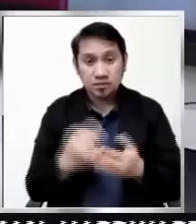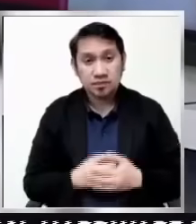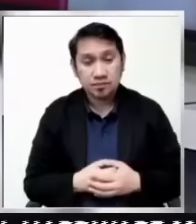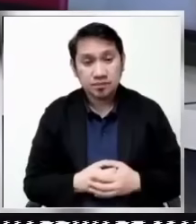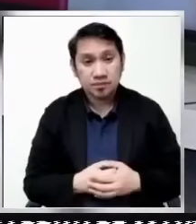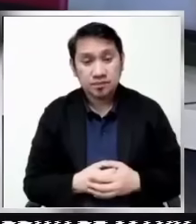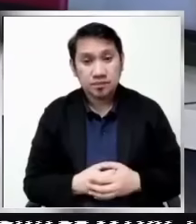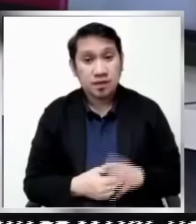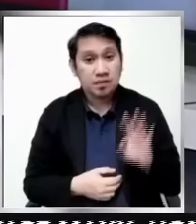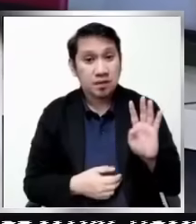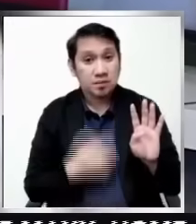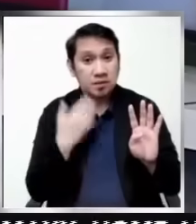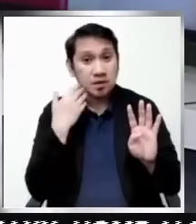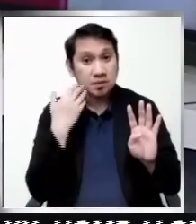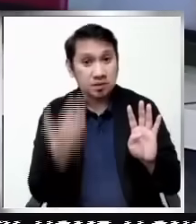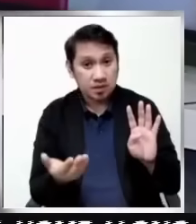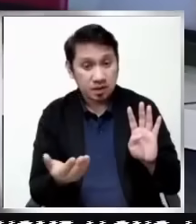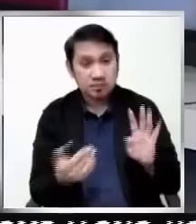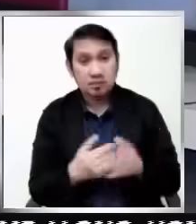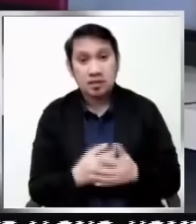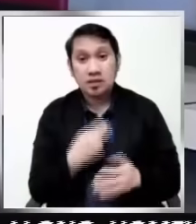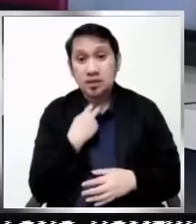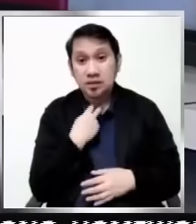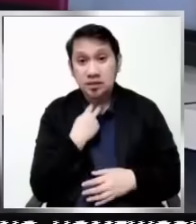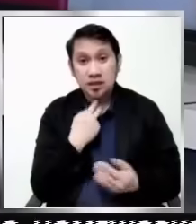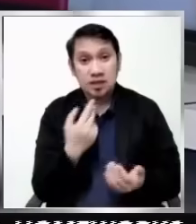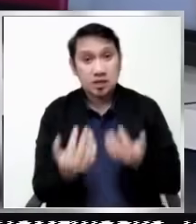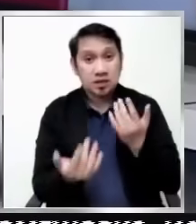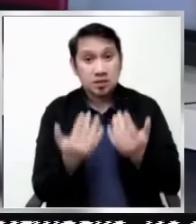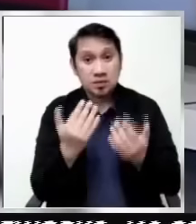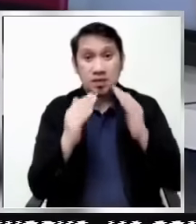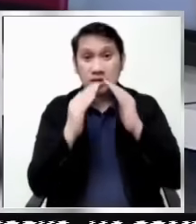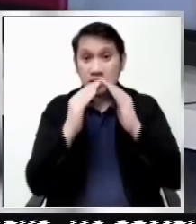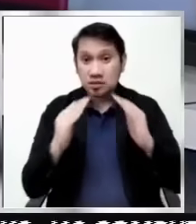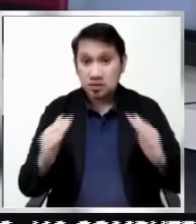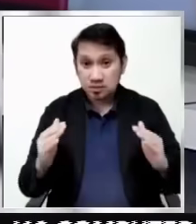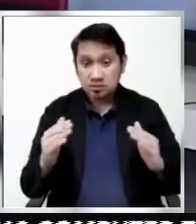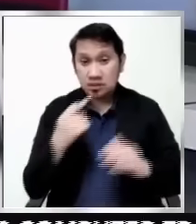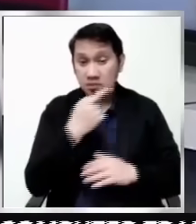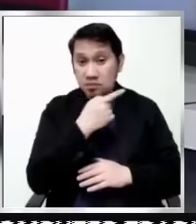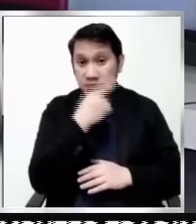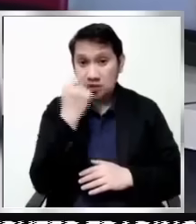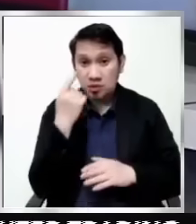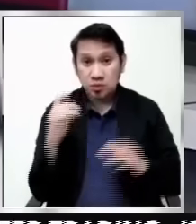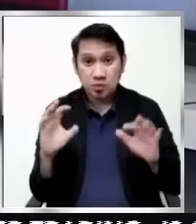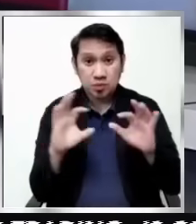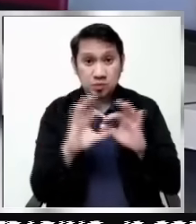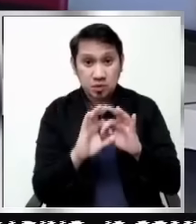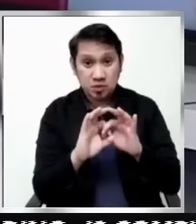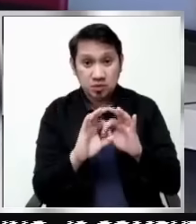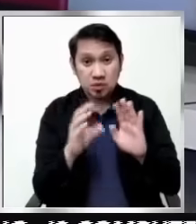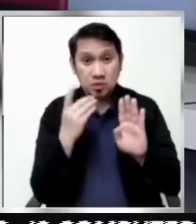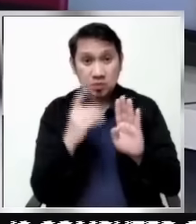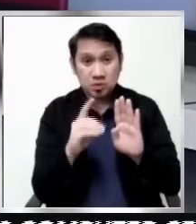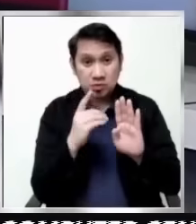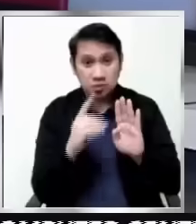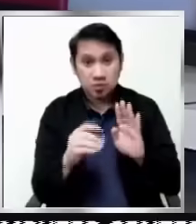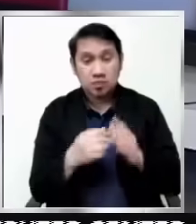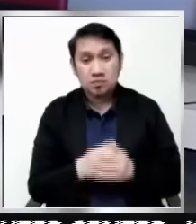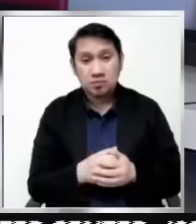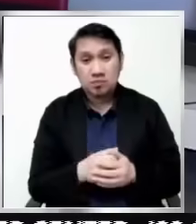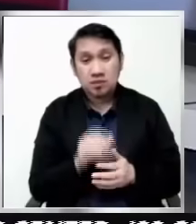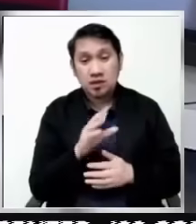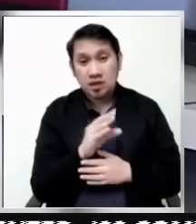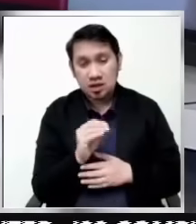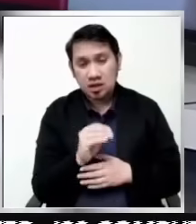apat ang patay matapos matrap sa nasusunog na bahay dahil sa nakadl nitong pintuan emosyonal naman ang pagkikita ng